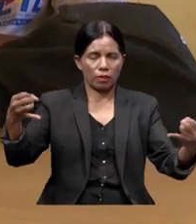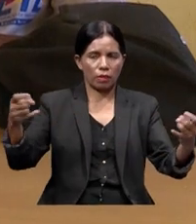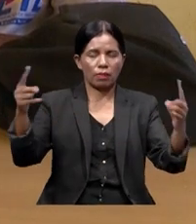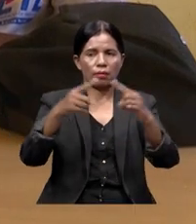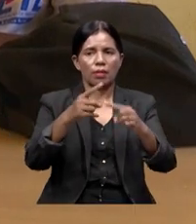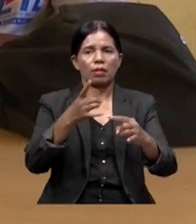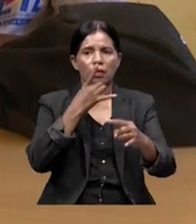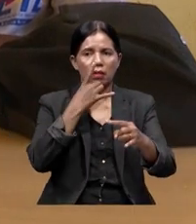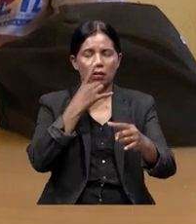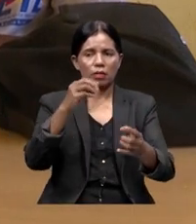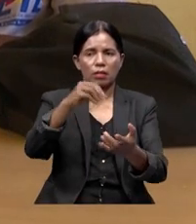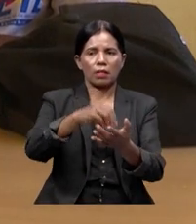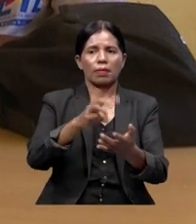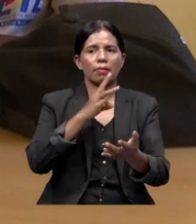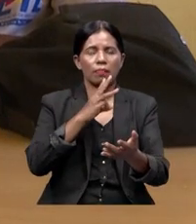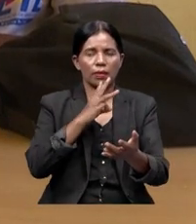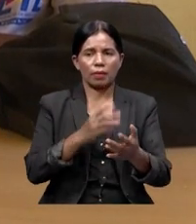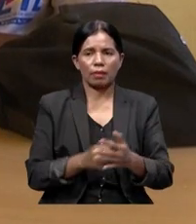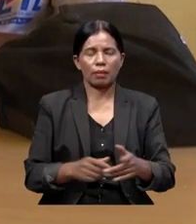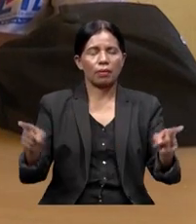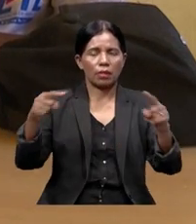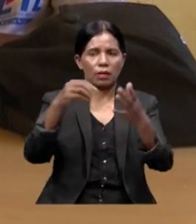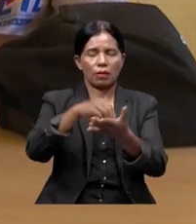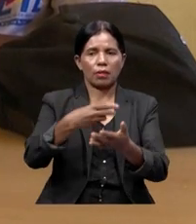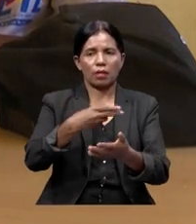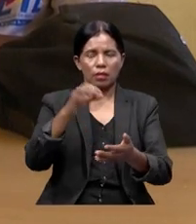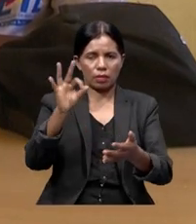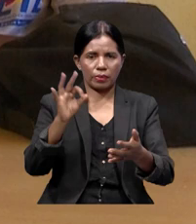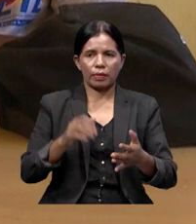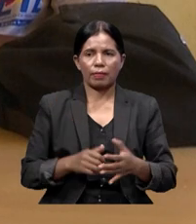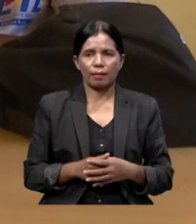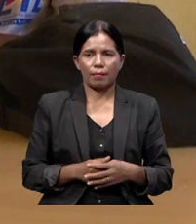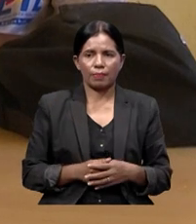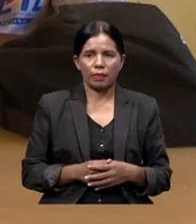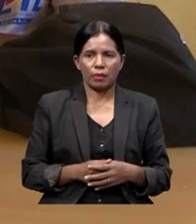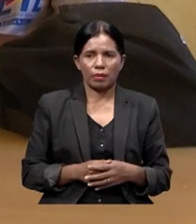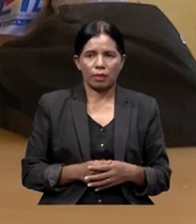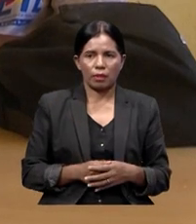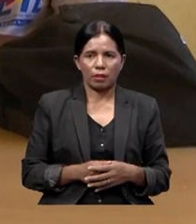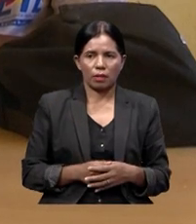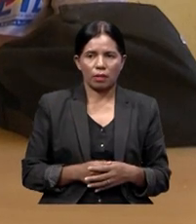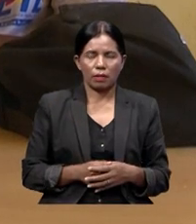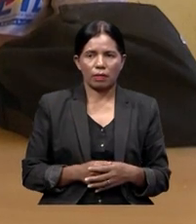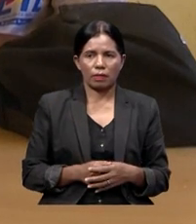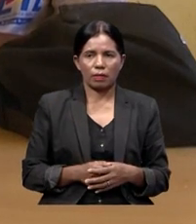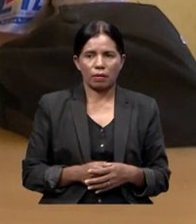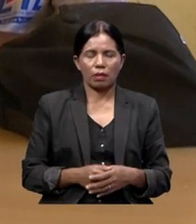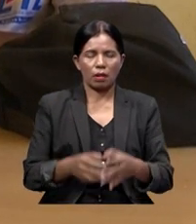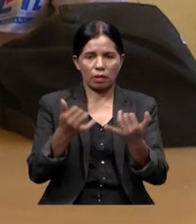sana odi ba kali aris pati, aris pati makalu kedu, mali ba,